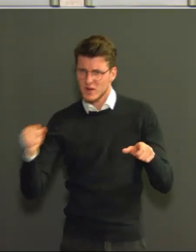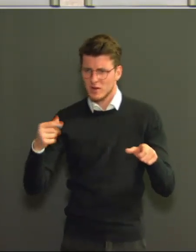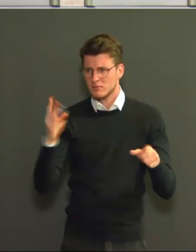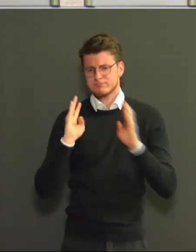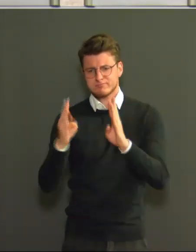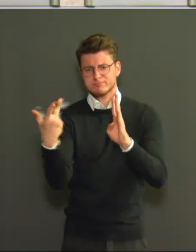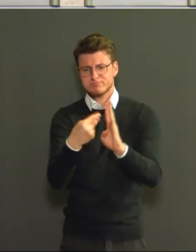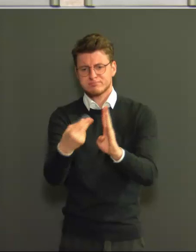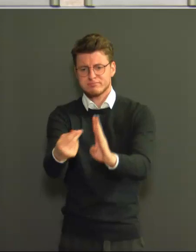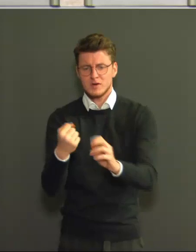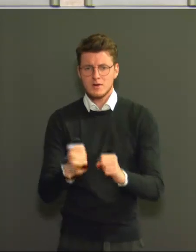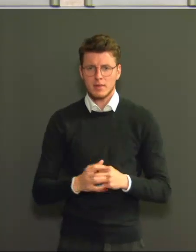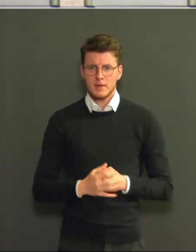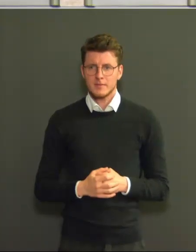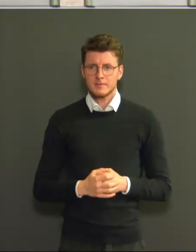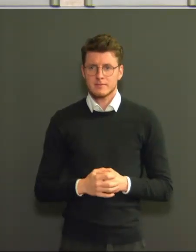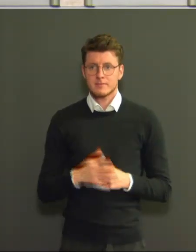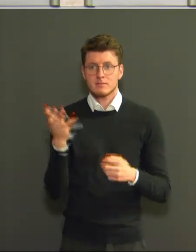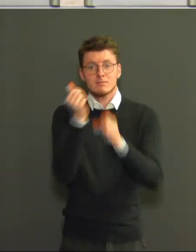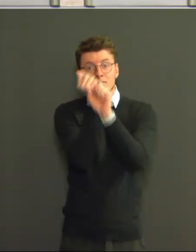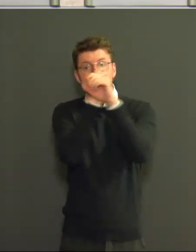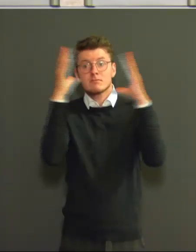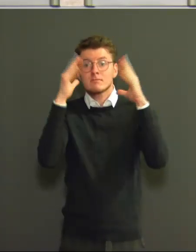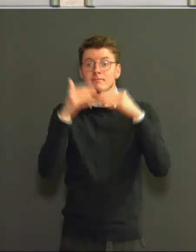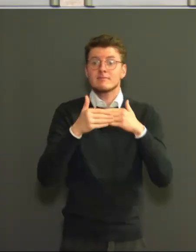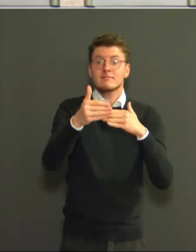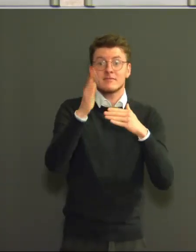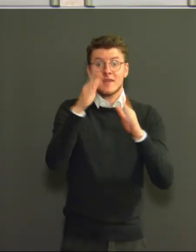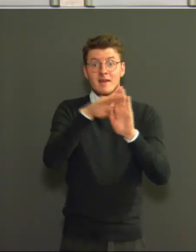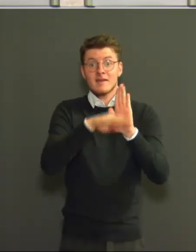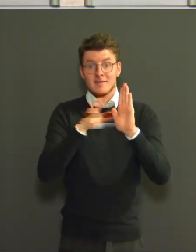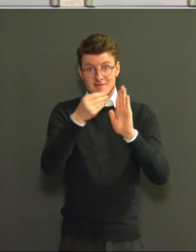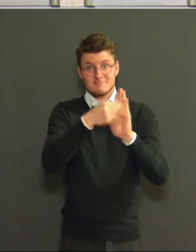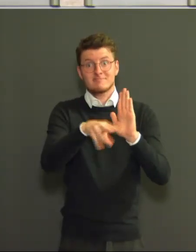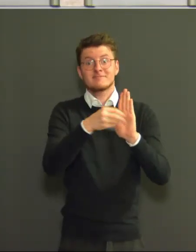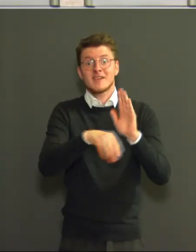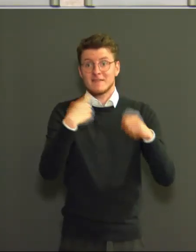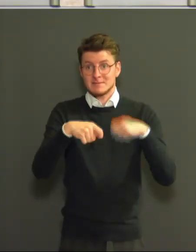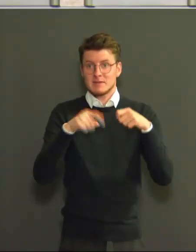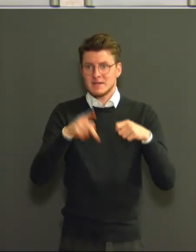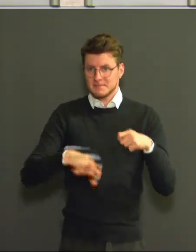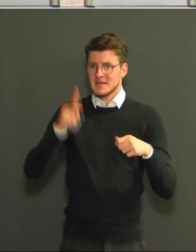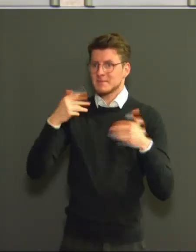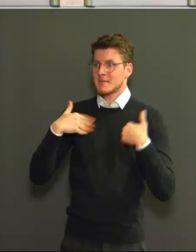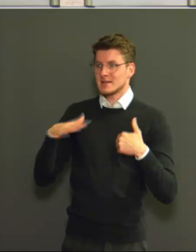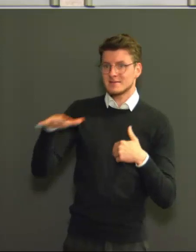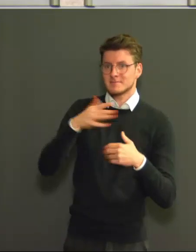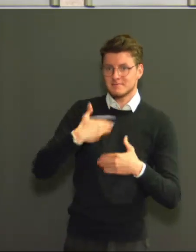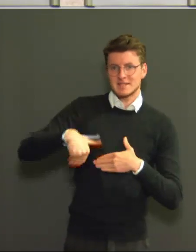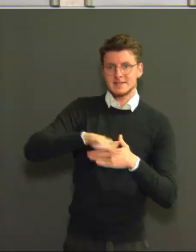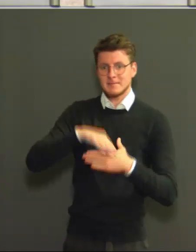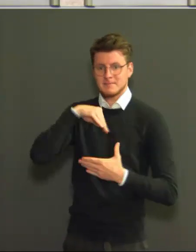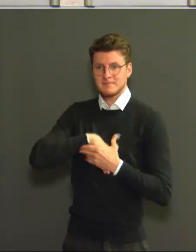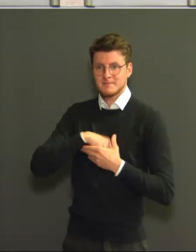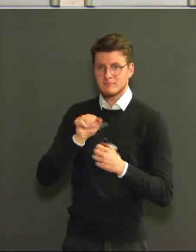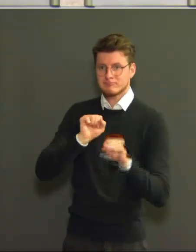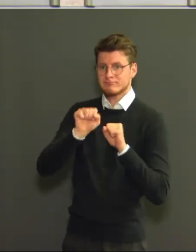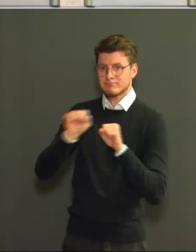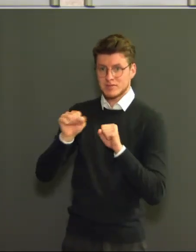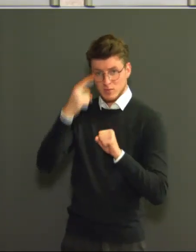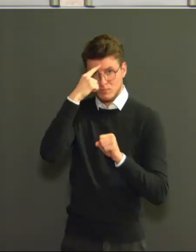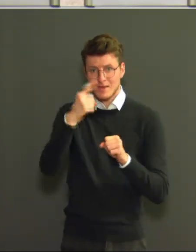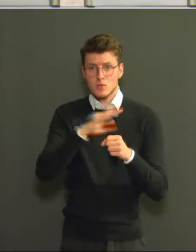Met het zicht op de verwachte versoepelingen worden zo steeds meer mensen beschermd tegen het virus dat nog steeds hier en in onze